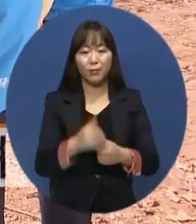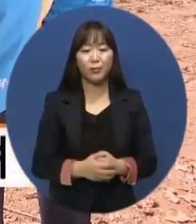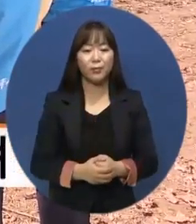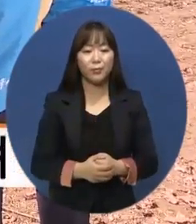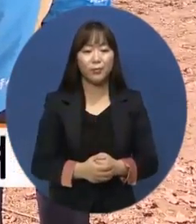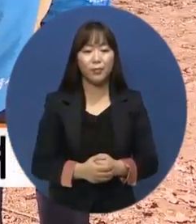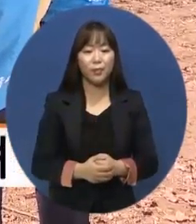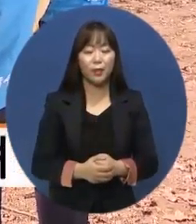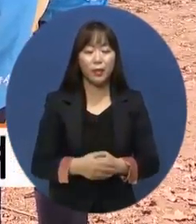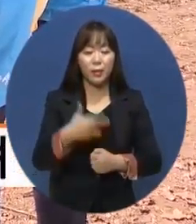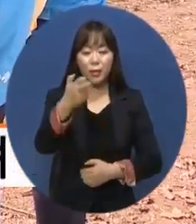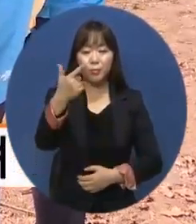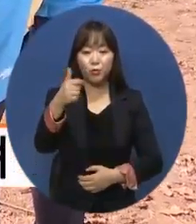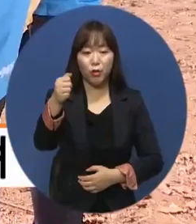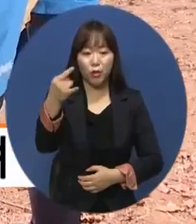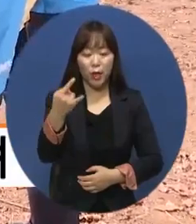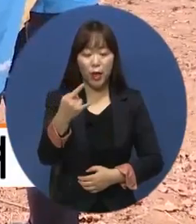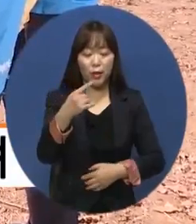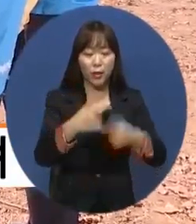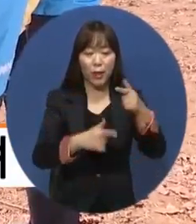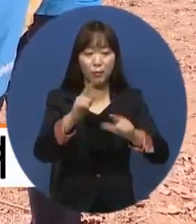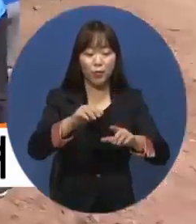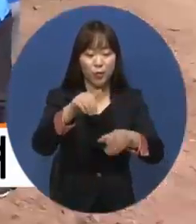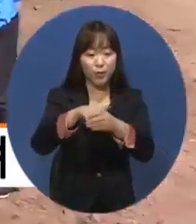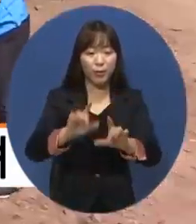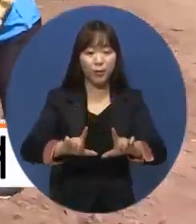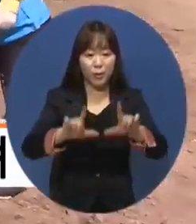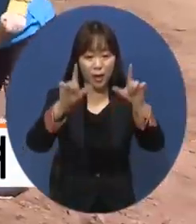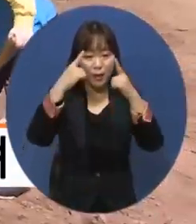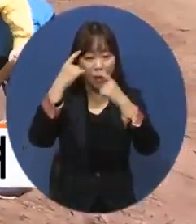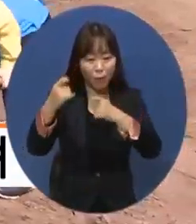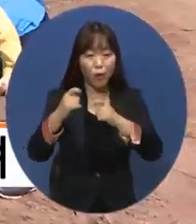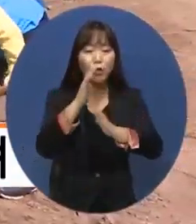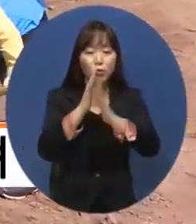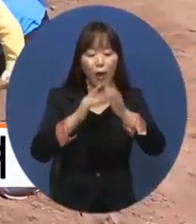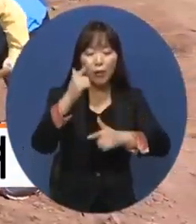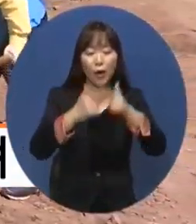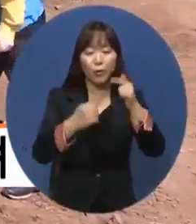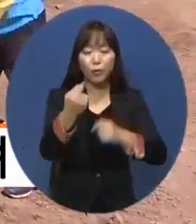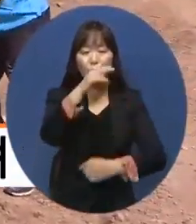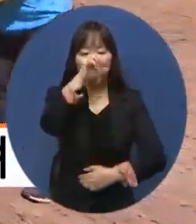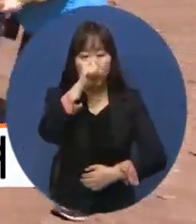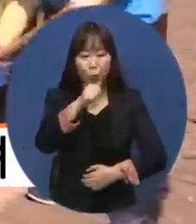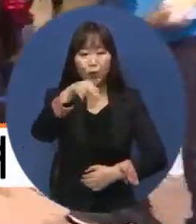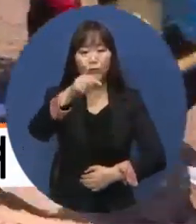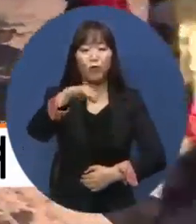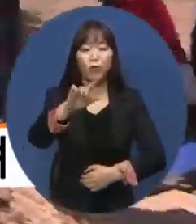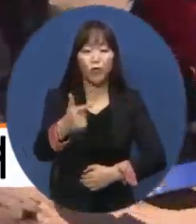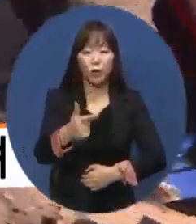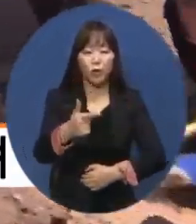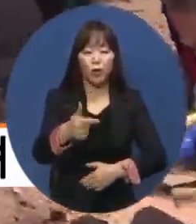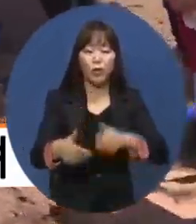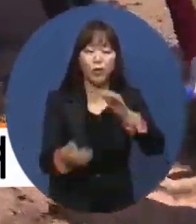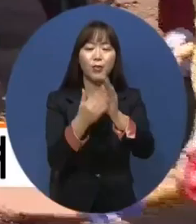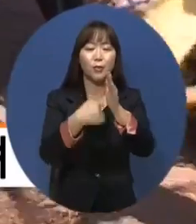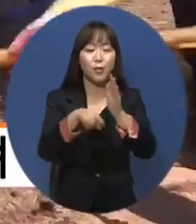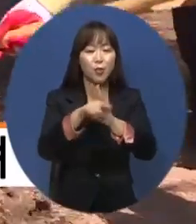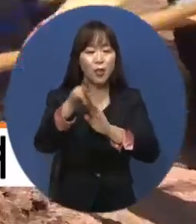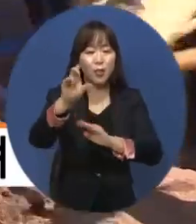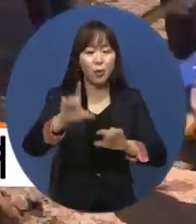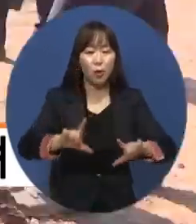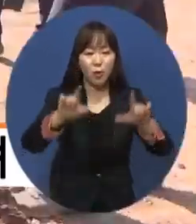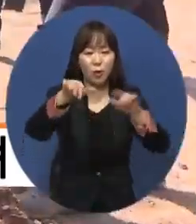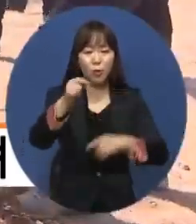춘천시는 제 76회 싱 무기를 기념하고 숲과 남으로 숨쉬기 좋은 순천을 만들기 위해 지난 25일